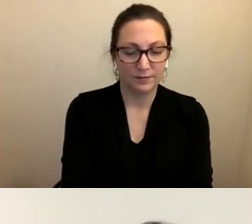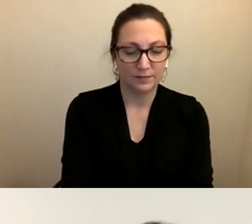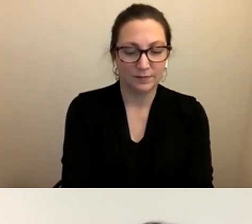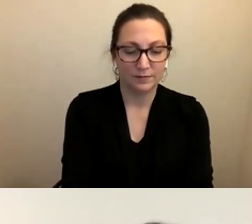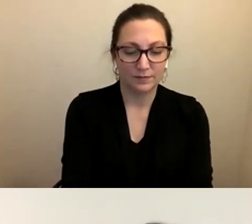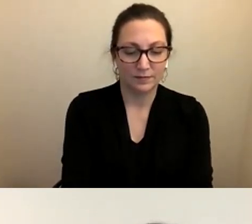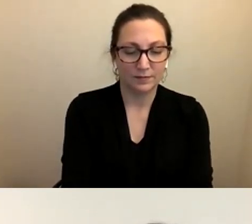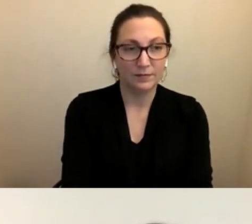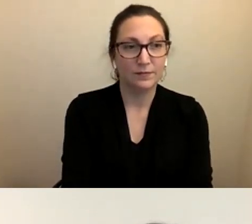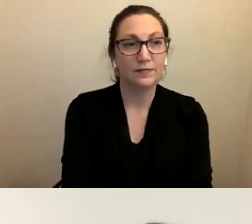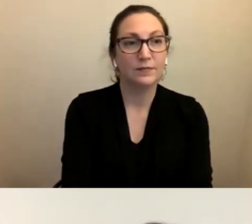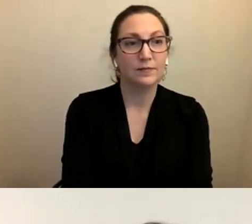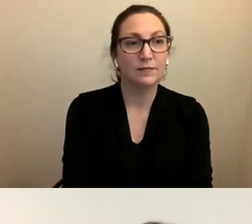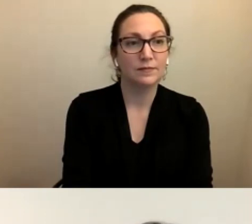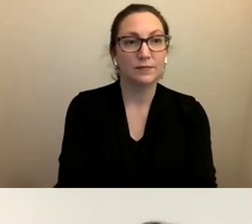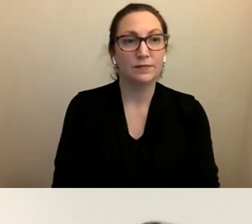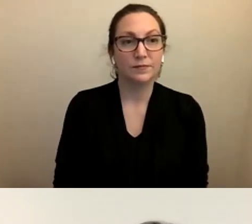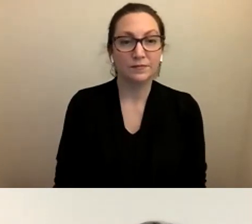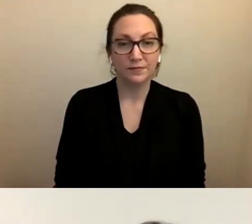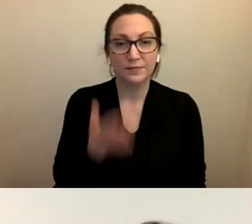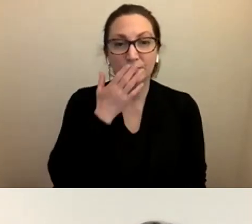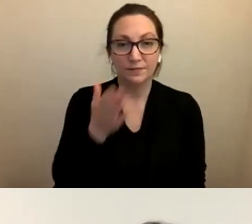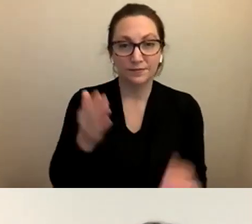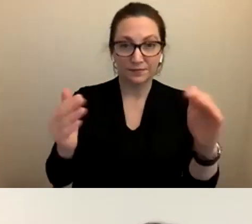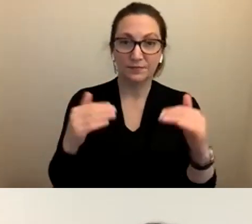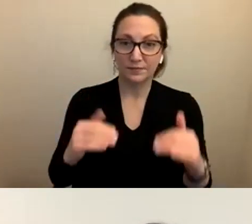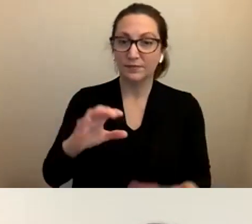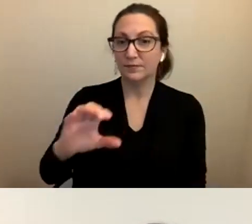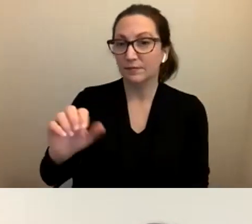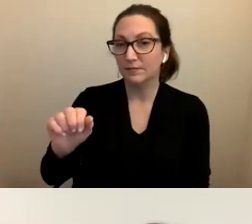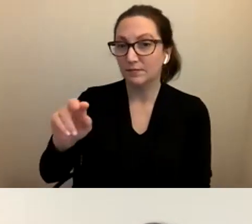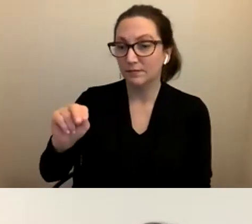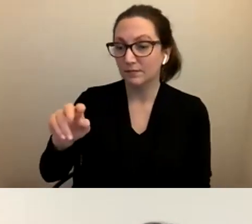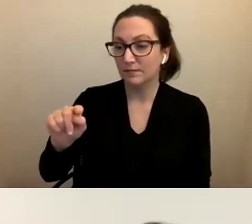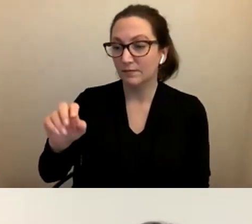tục cho các anh chị. Thank you. Thank you. Our Cantonese